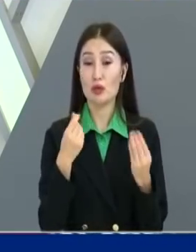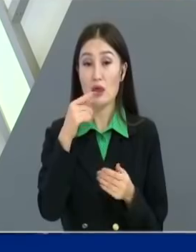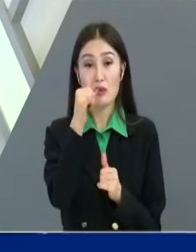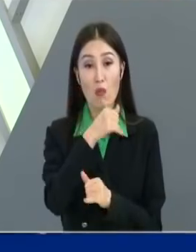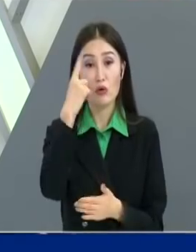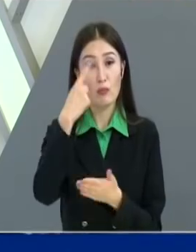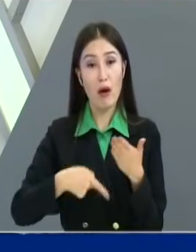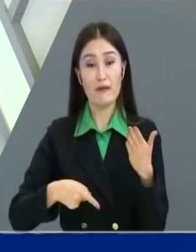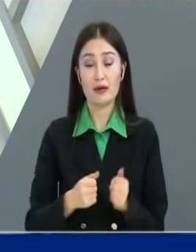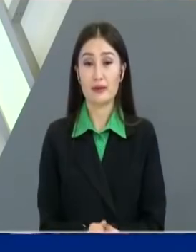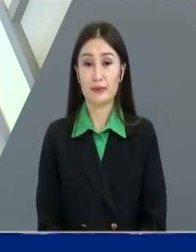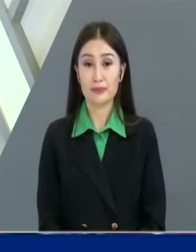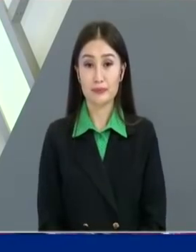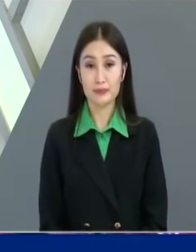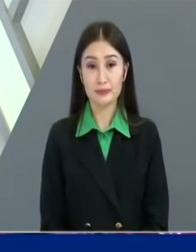случившееся.